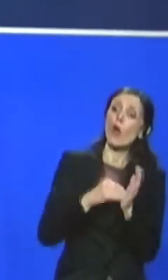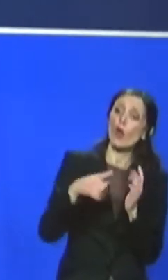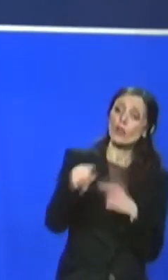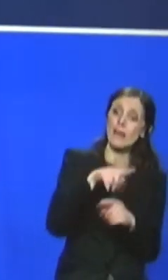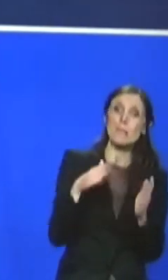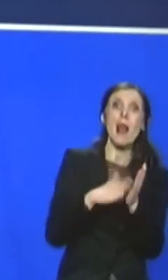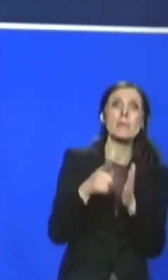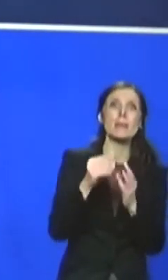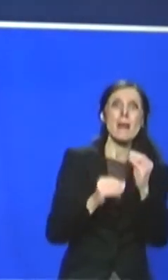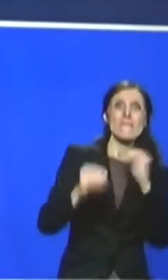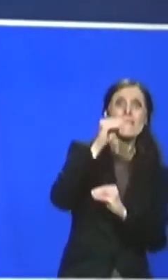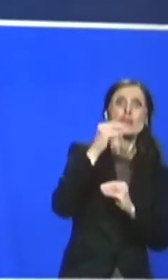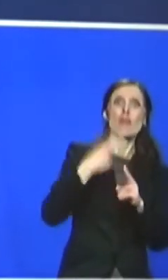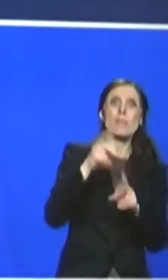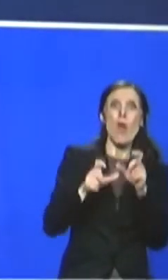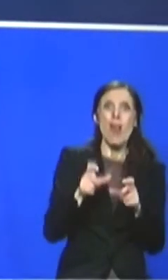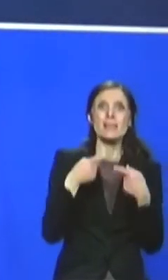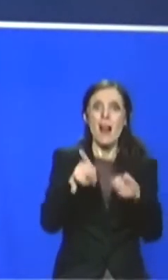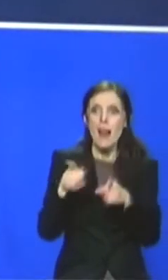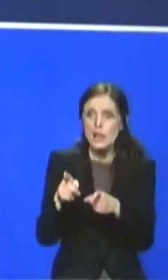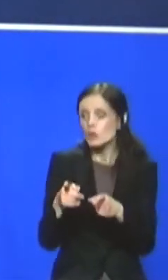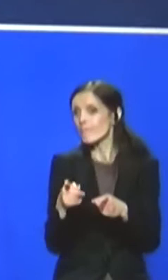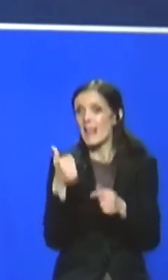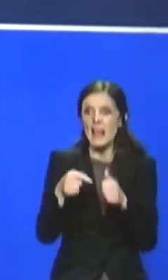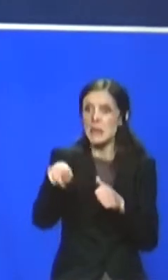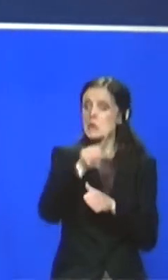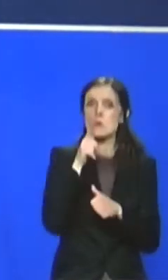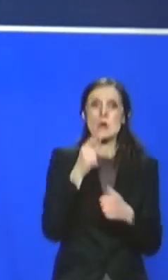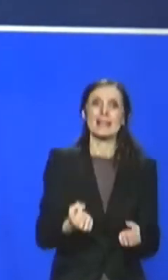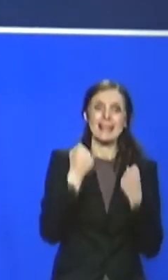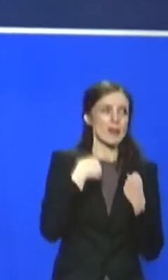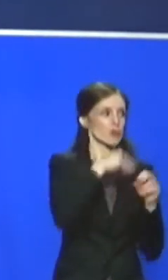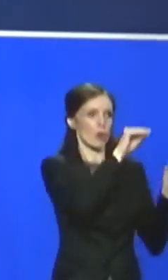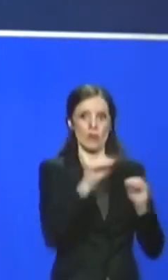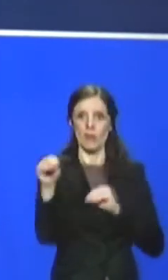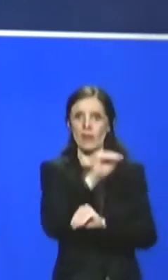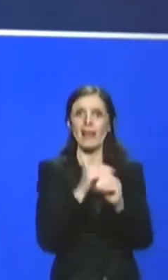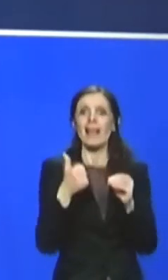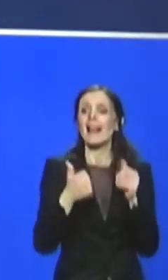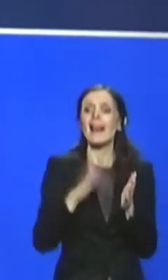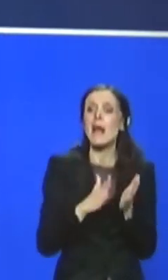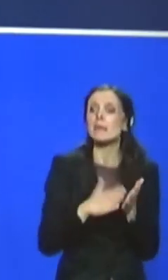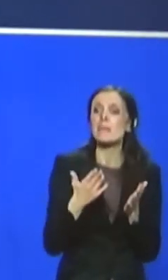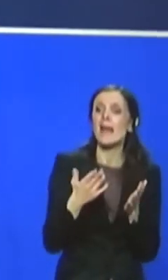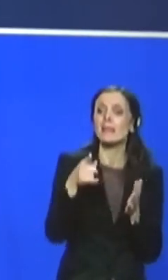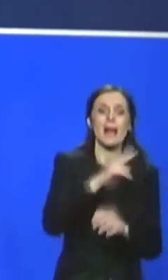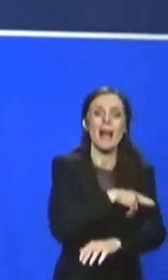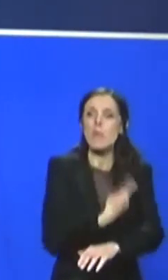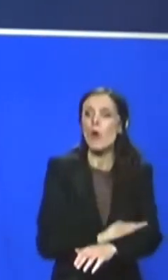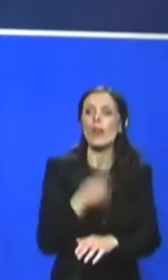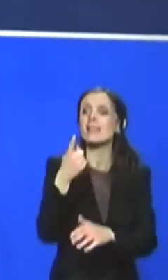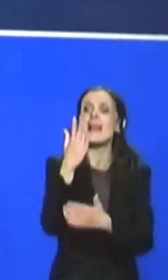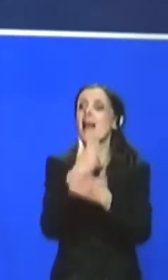broj bolesnika, da li je povećana drugačija struktura bolesnika, da li je to ispad dela kadra iz jednih i drugih